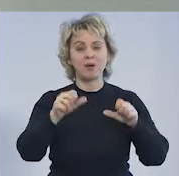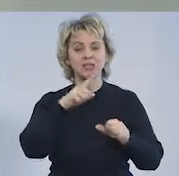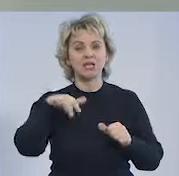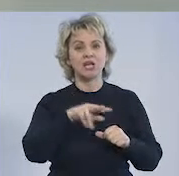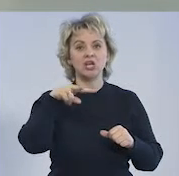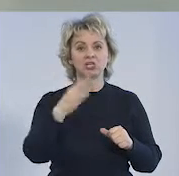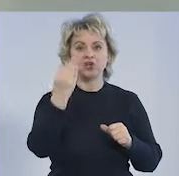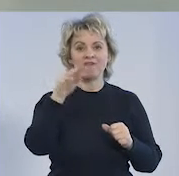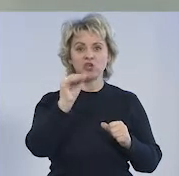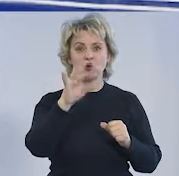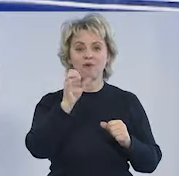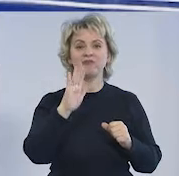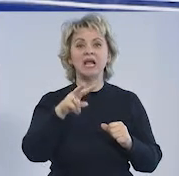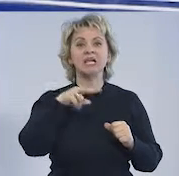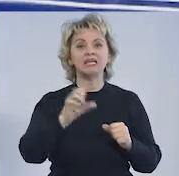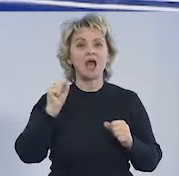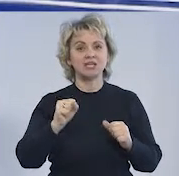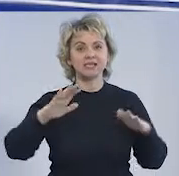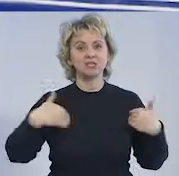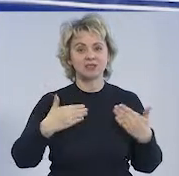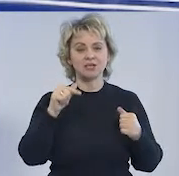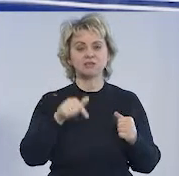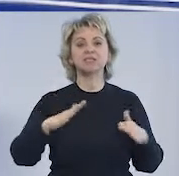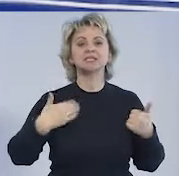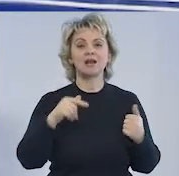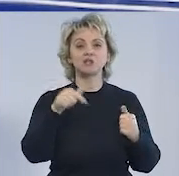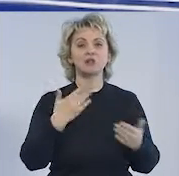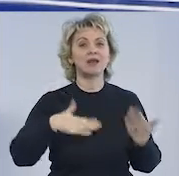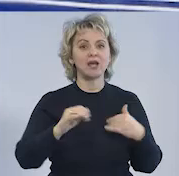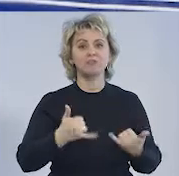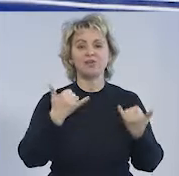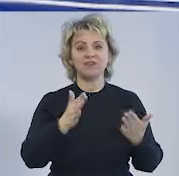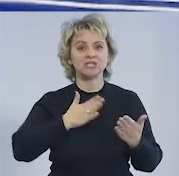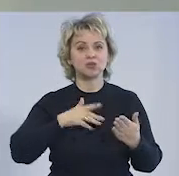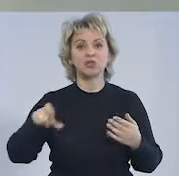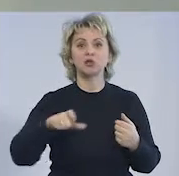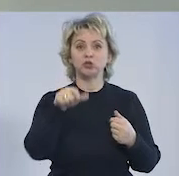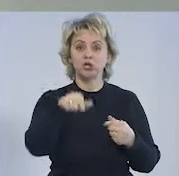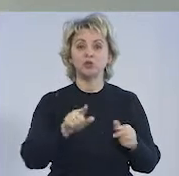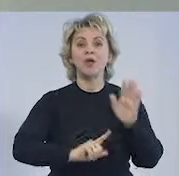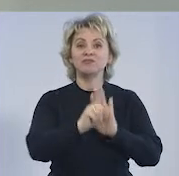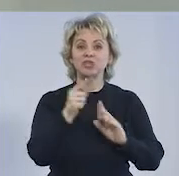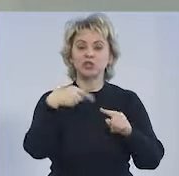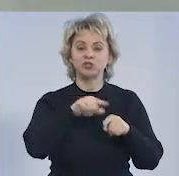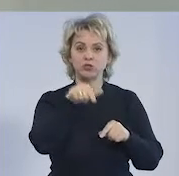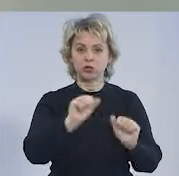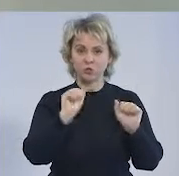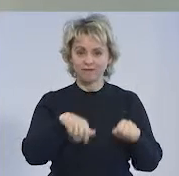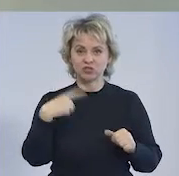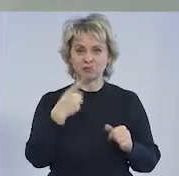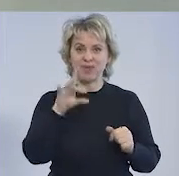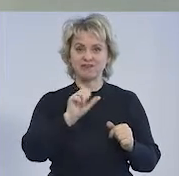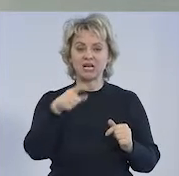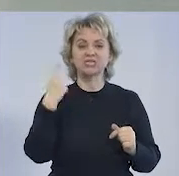России Леонид Шафиров. Леонид Александрович, здравствуйте. Здравствуйте, Артем. Я рад вас приветствовать. Спасибо. На Дону. Ну и вначале для тех, кто, возможно,